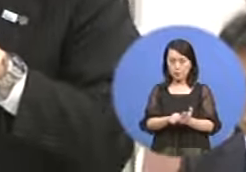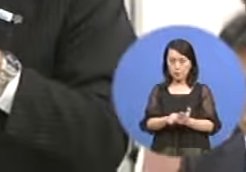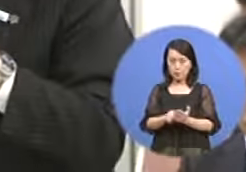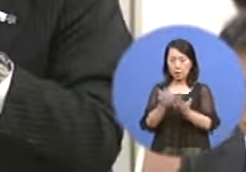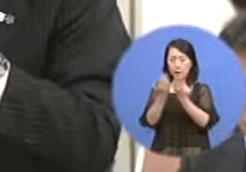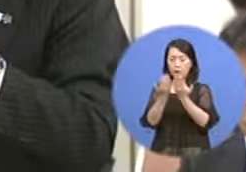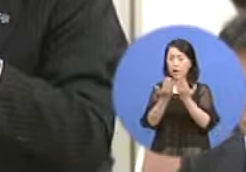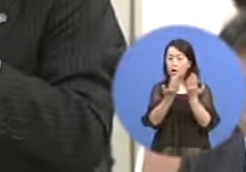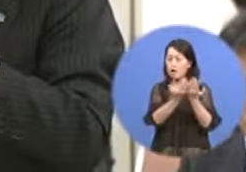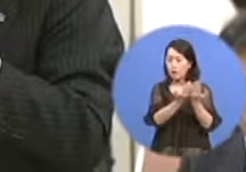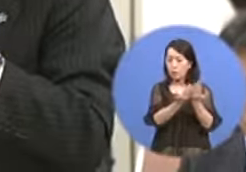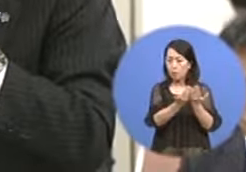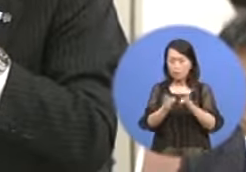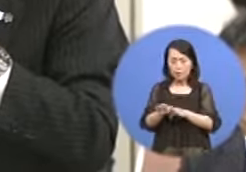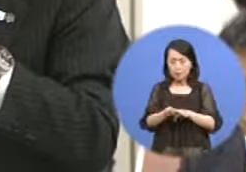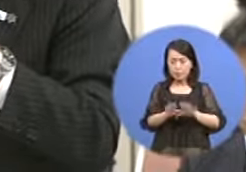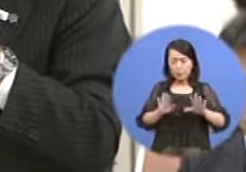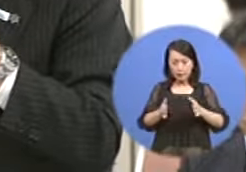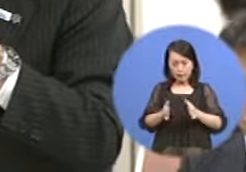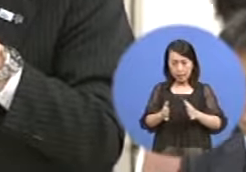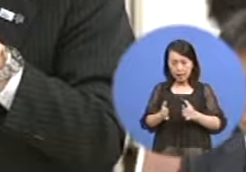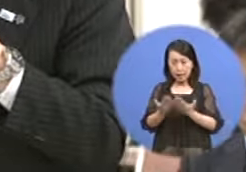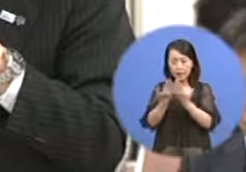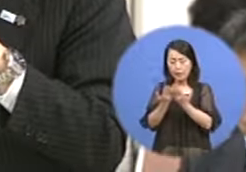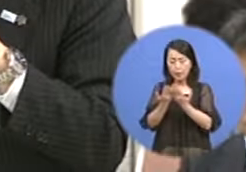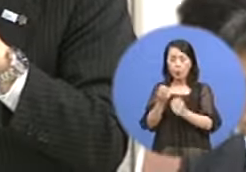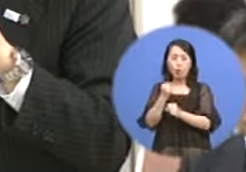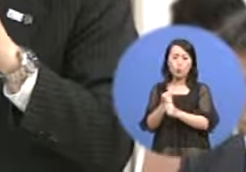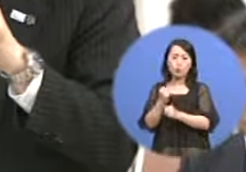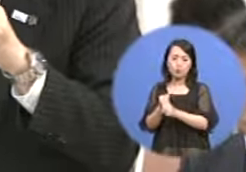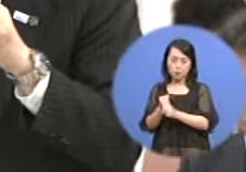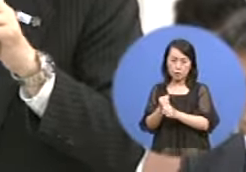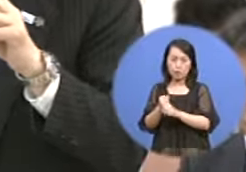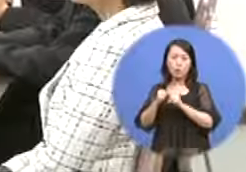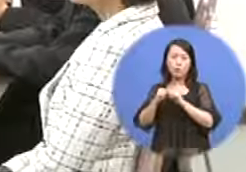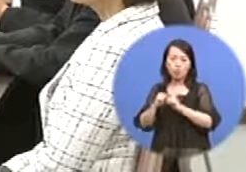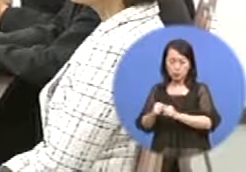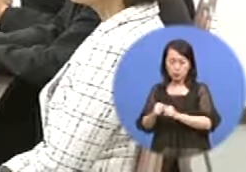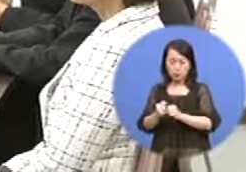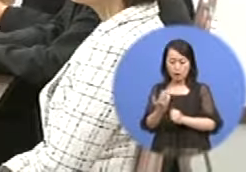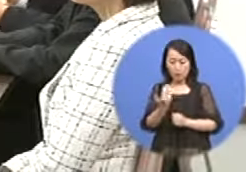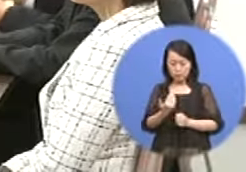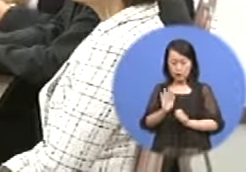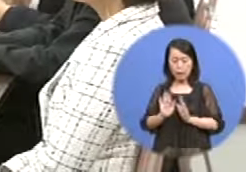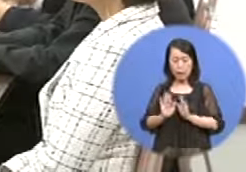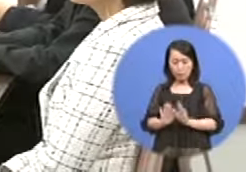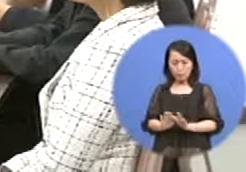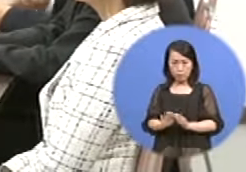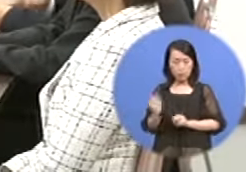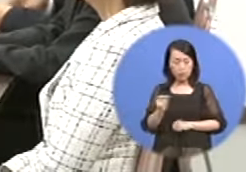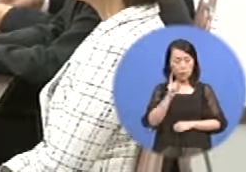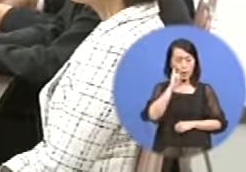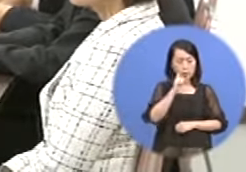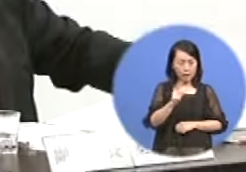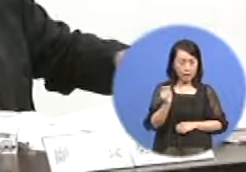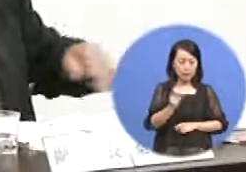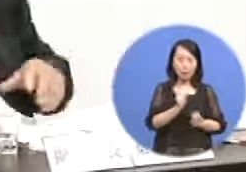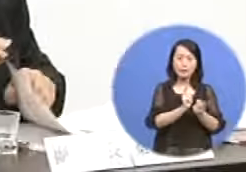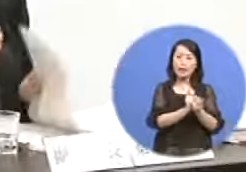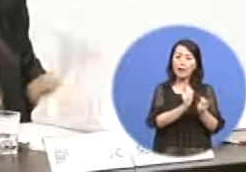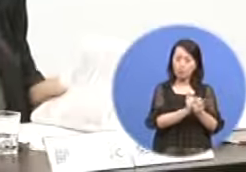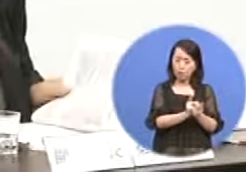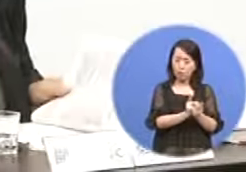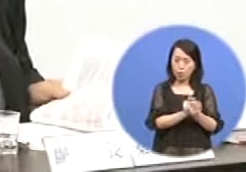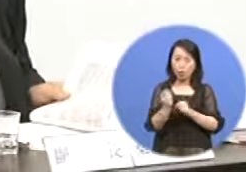学校づくりをまずしておいて、で未然防止の取り組みもしておいて、で早期発見早期対応の取り組みをして、